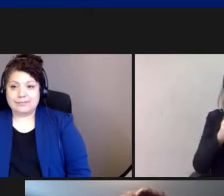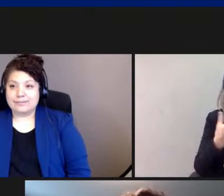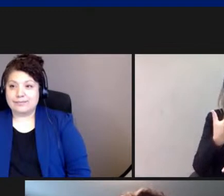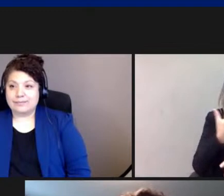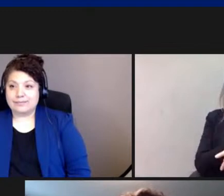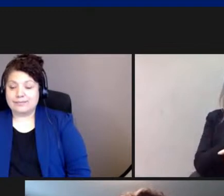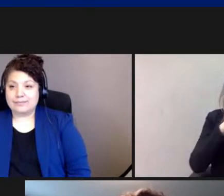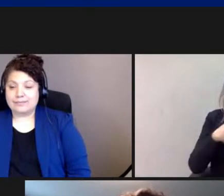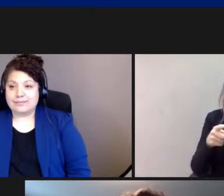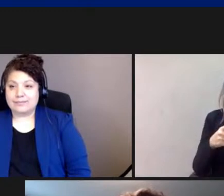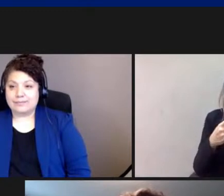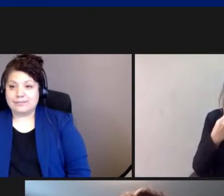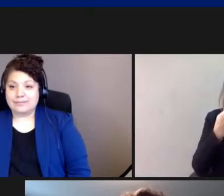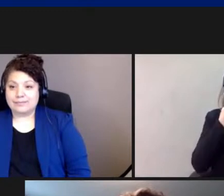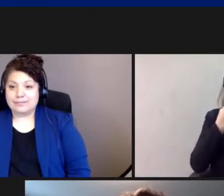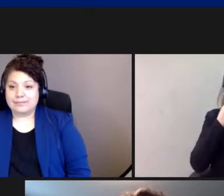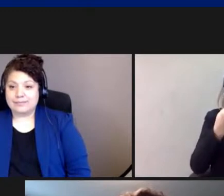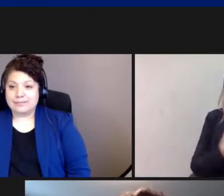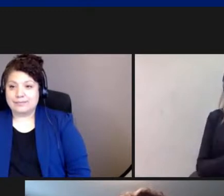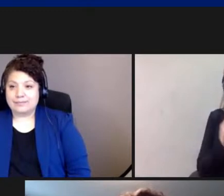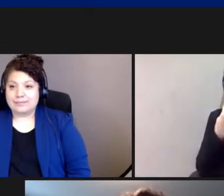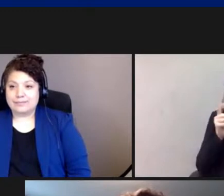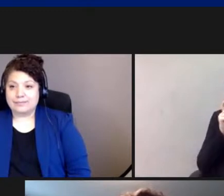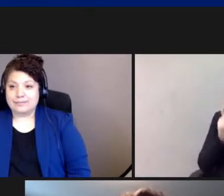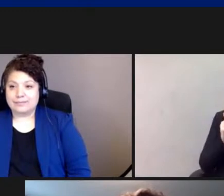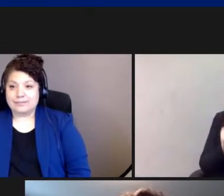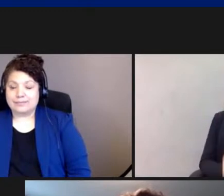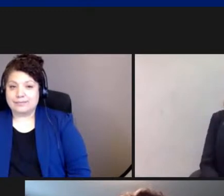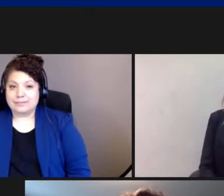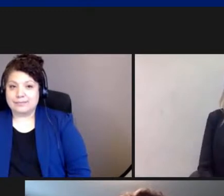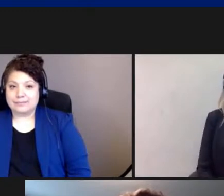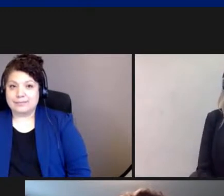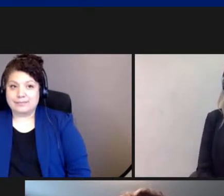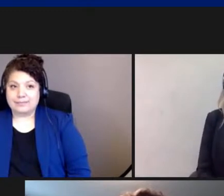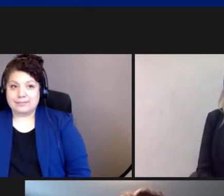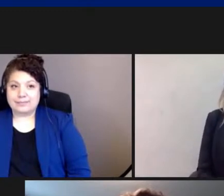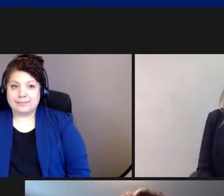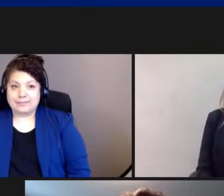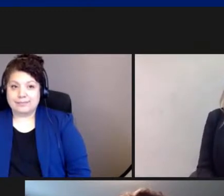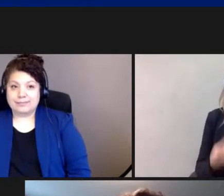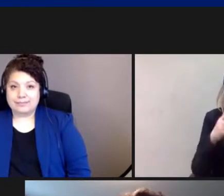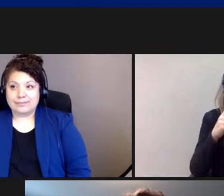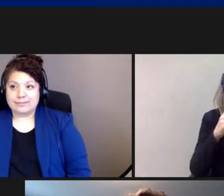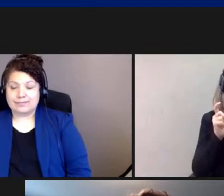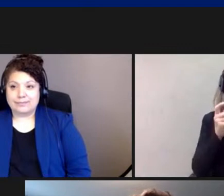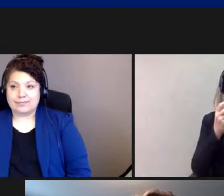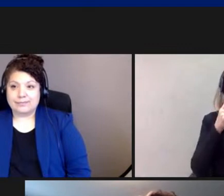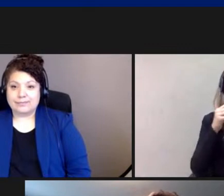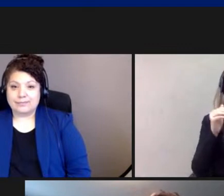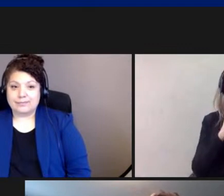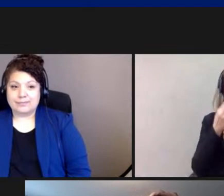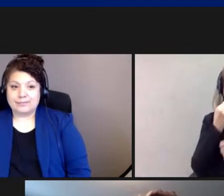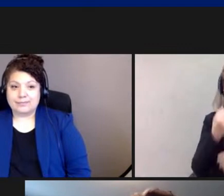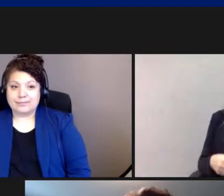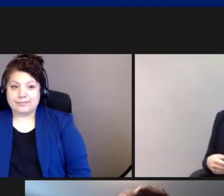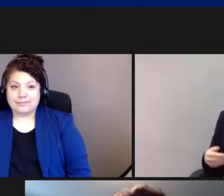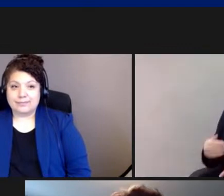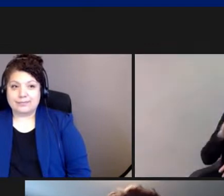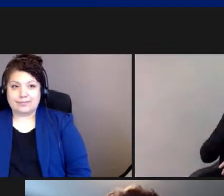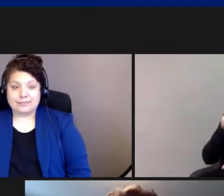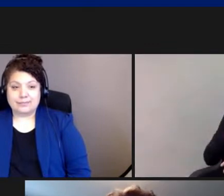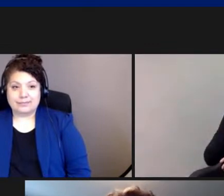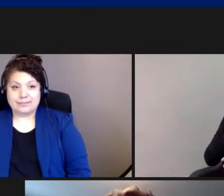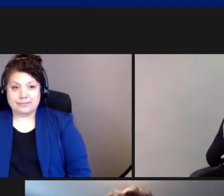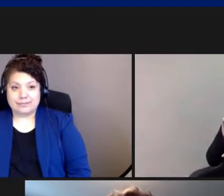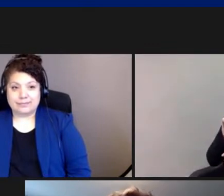grande majorité de la population qui est bien protégée contre le vaccin. Contre la grippe. Parce que